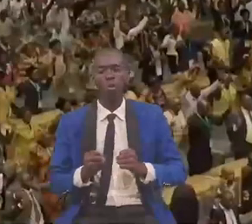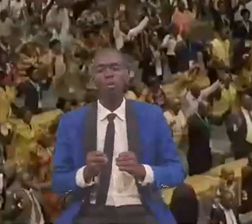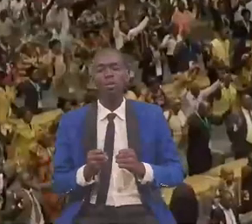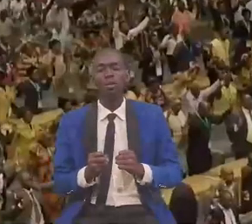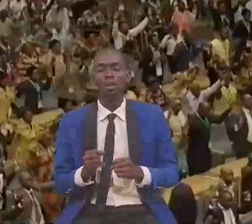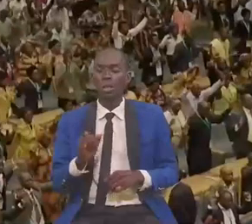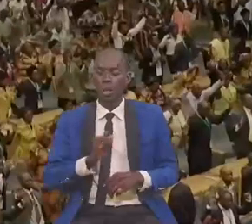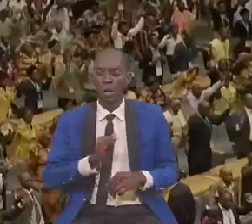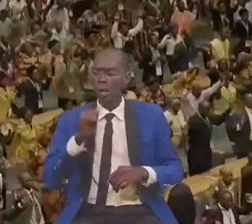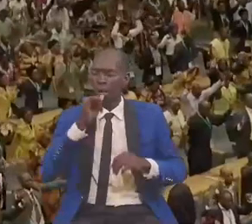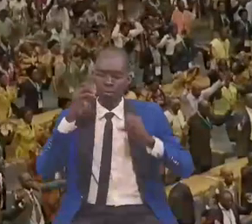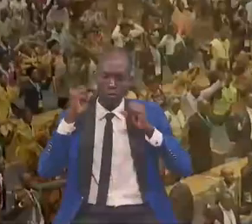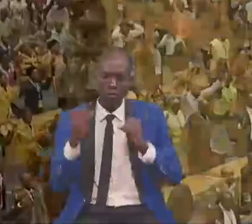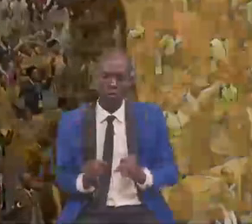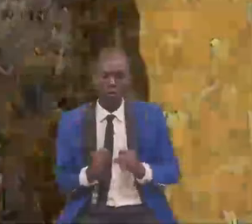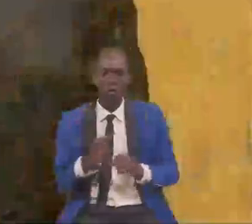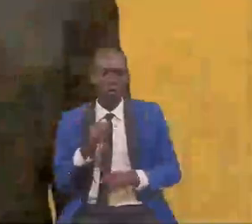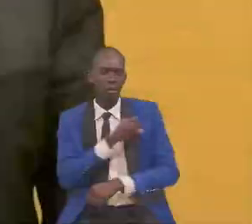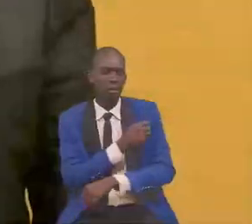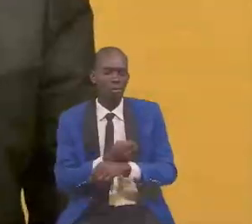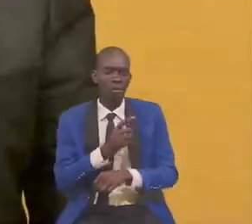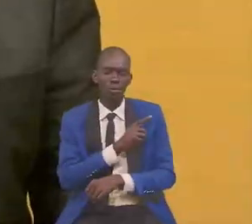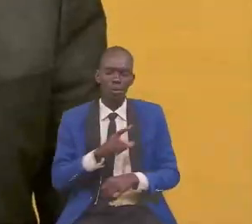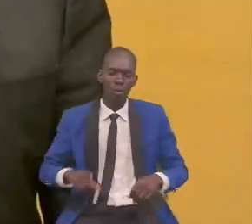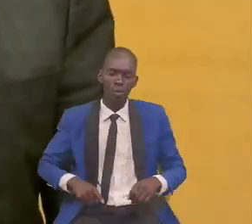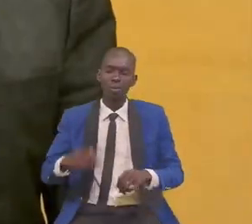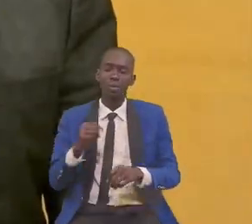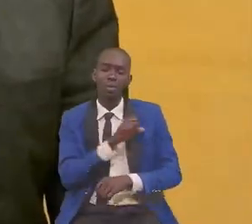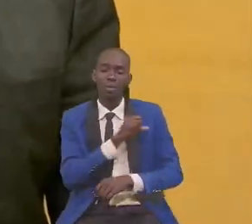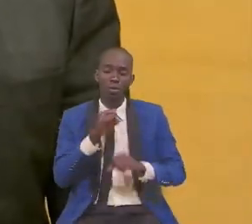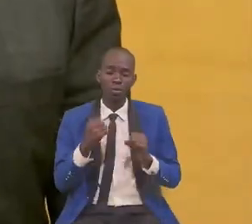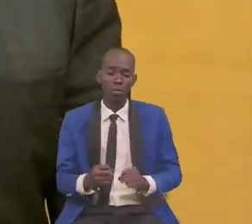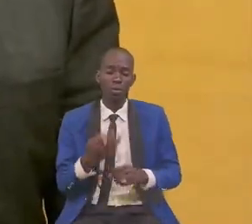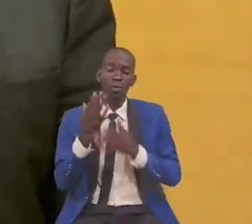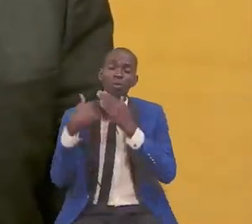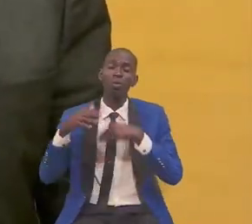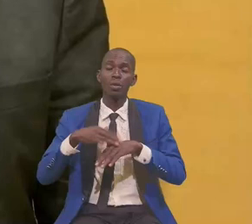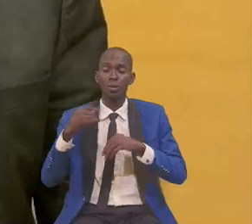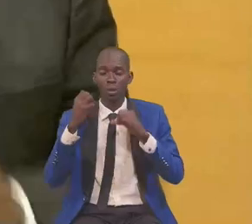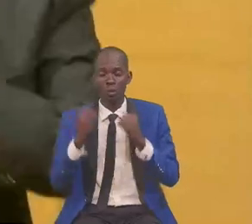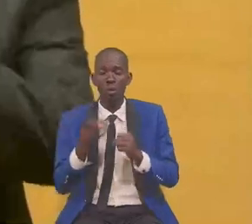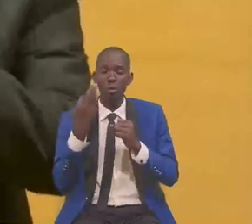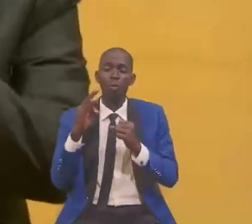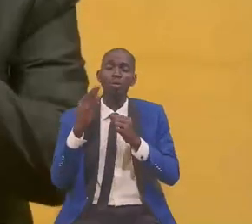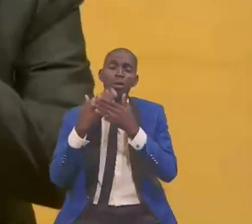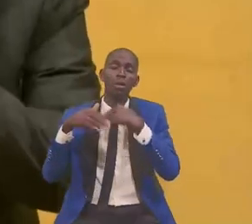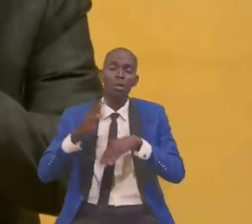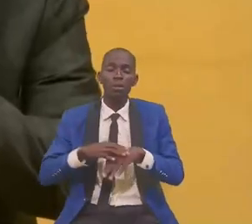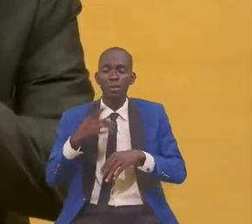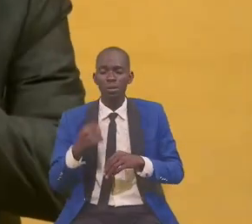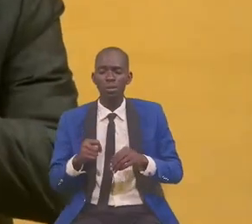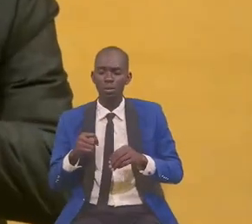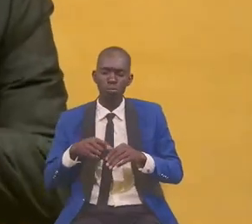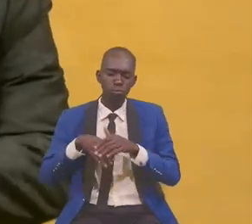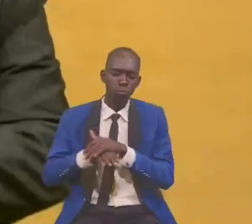fort. La force du ciel, la puissance du ciel, la passion du ciel, la pénétration du